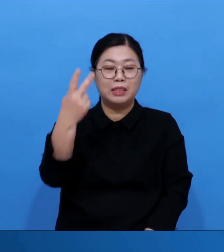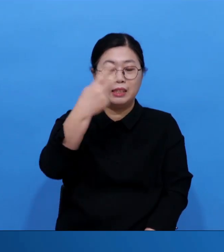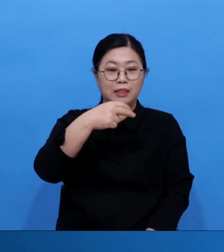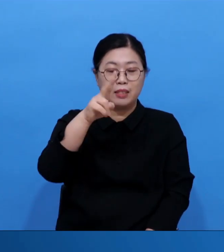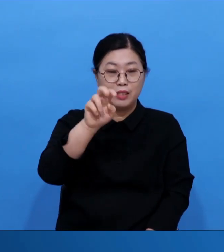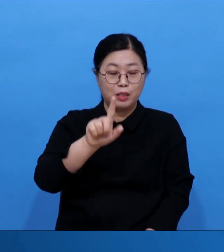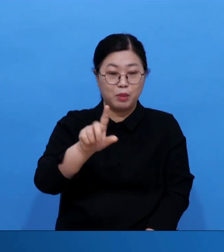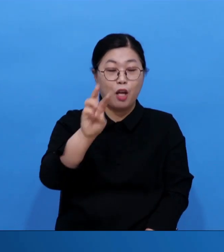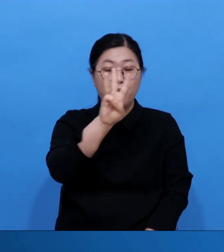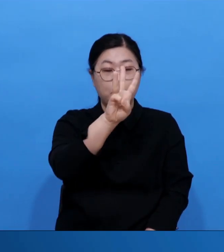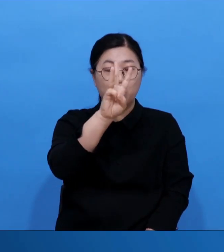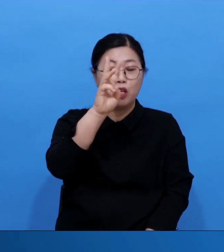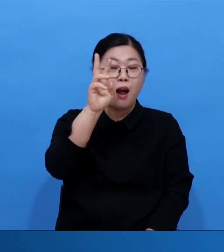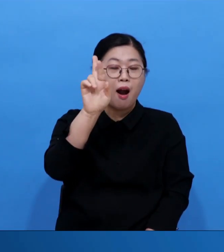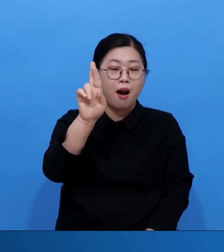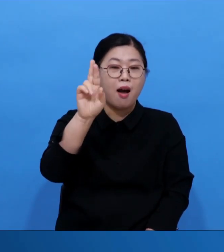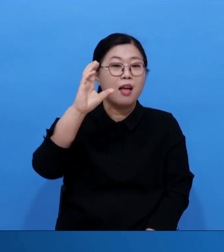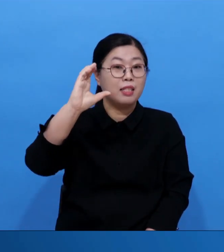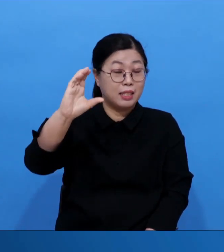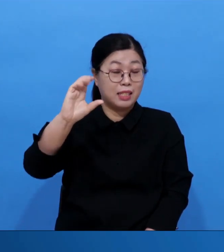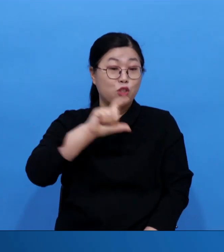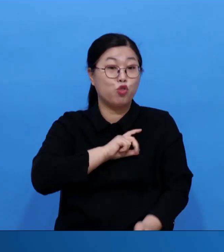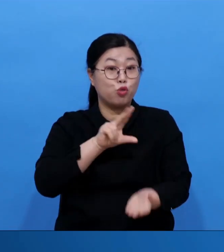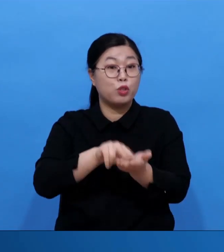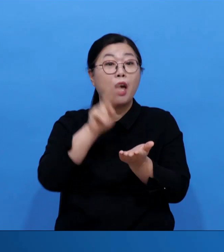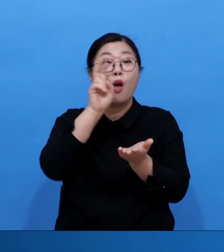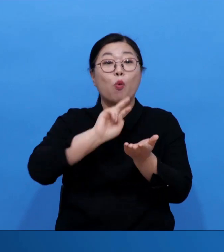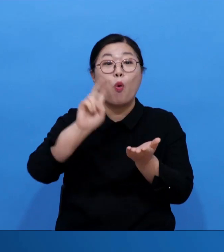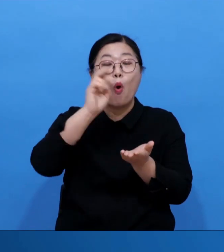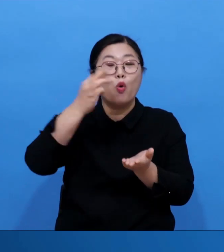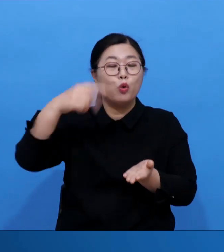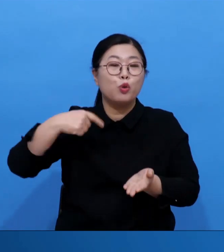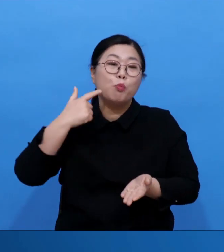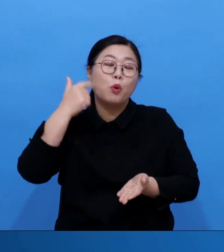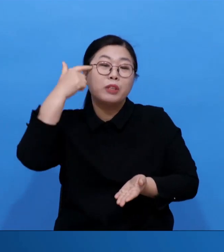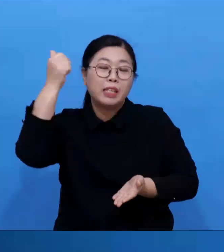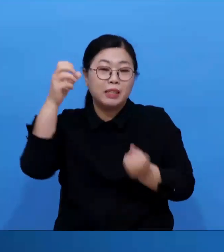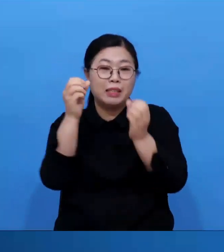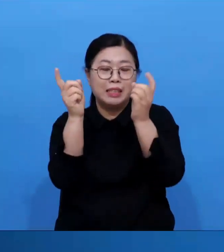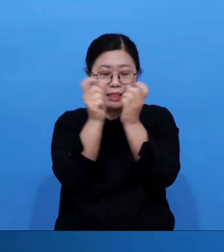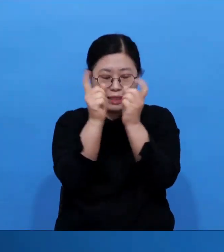2022년 WRC의 주제곡으로 불릴 류광수 목사 작시곡을 공모합니다.